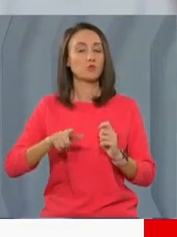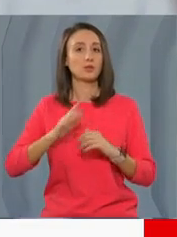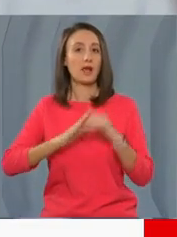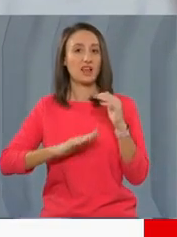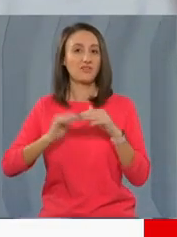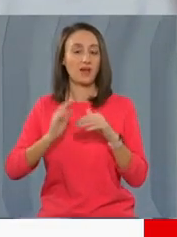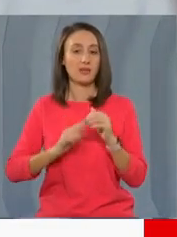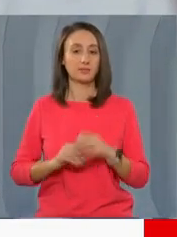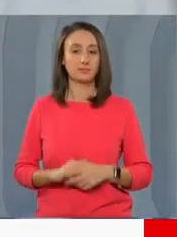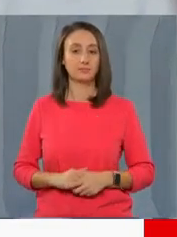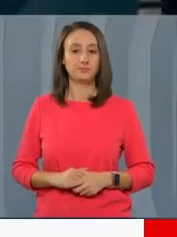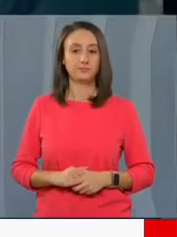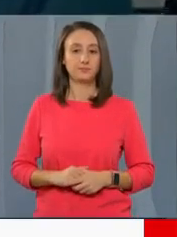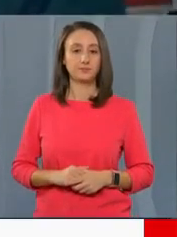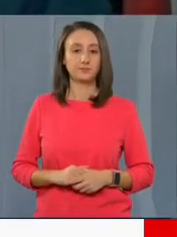calificat